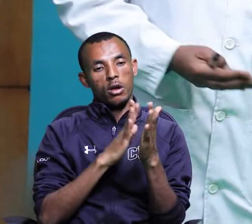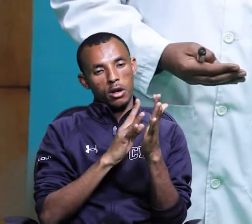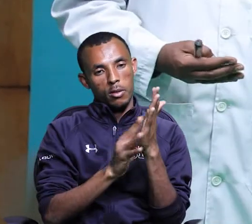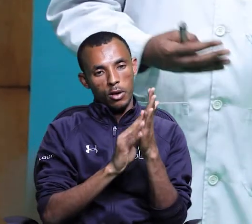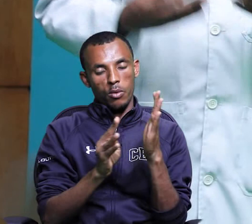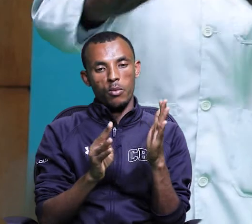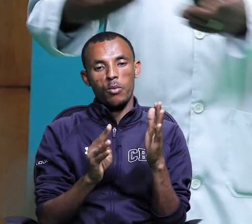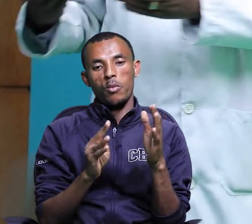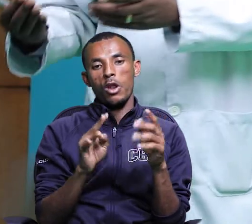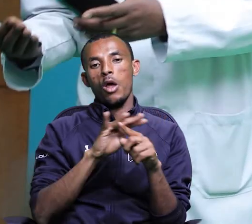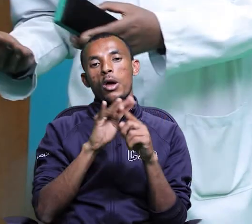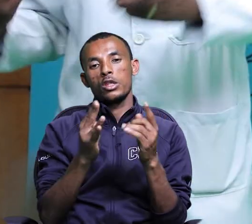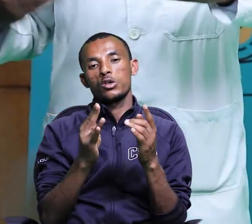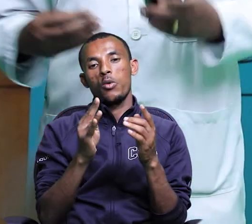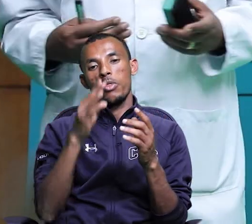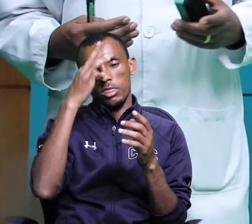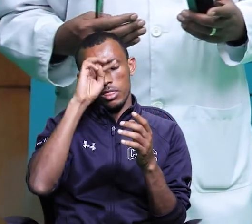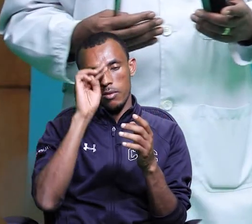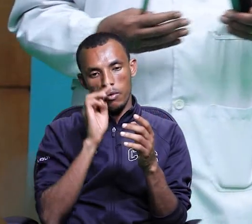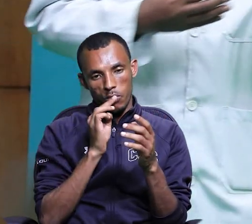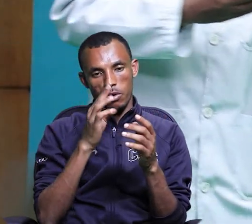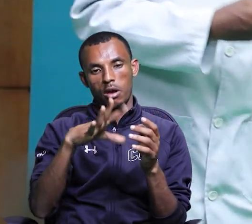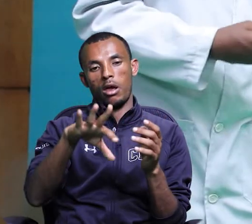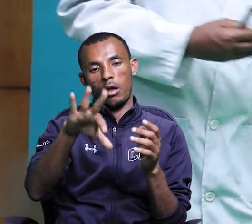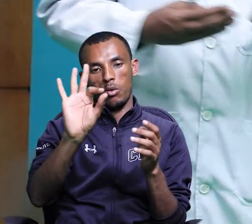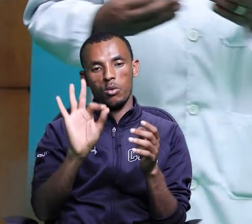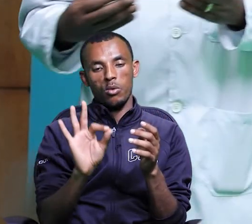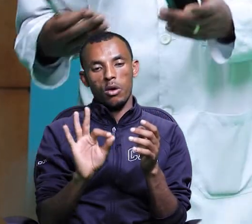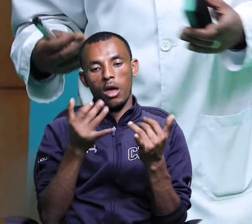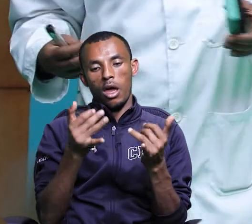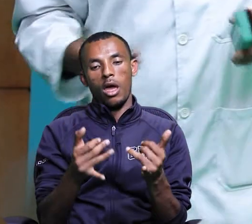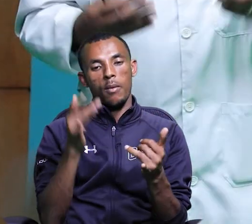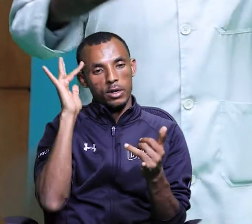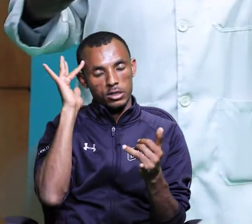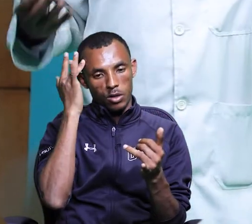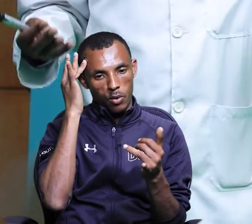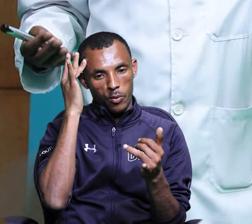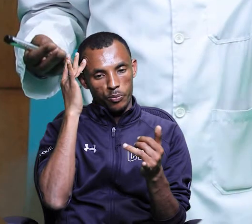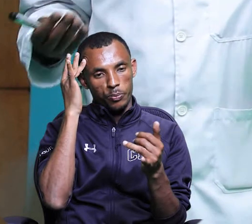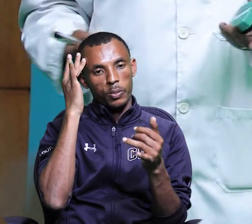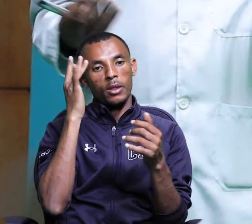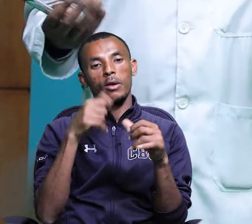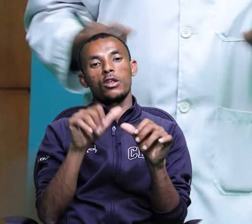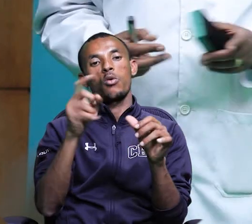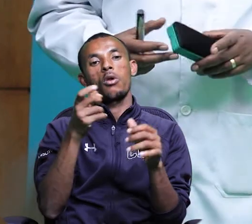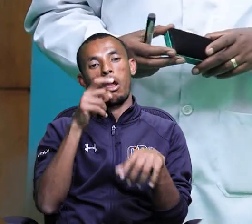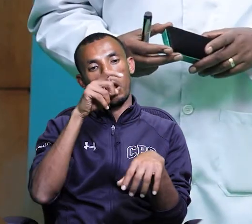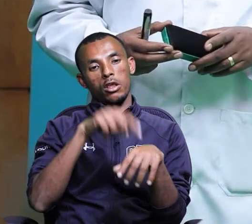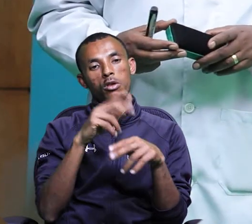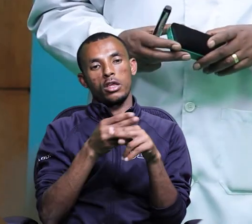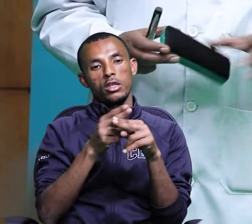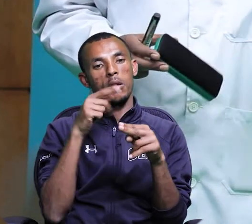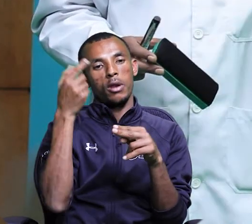ለሙያተኞችም ጥበቡ እንዲገልጽላቸው፣ ይህ ወረርሽኝ የሚቀጥልም ከሆነ ጊዜውን እንዲያሳጥርልን ብለውን ምክር አስተያየት